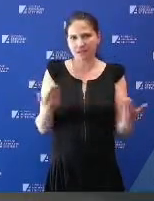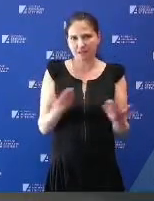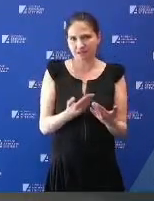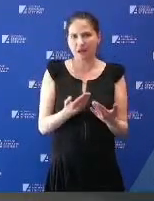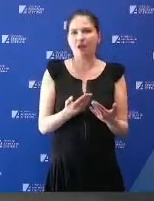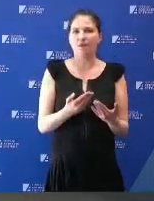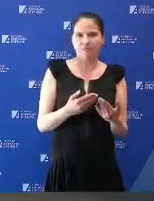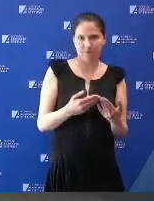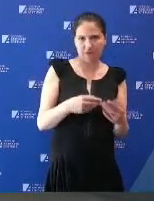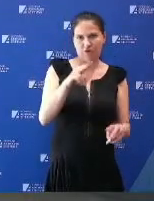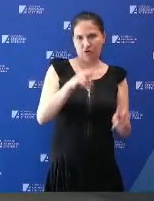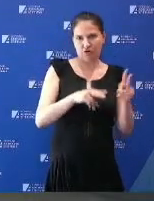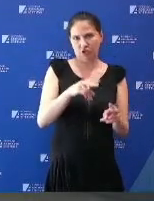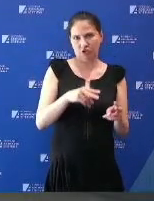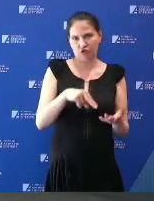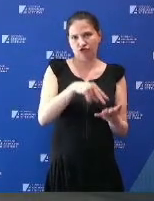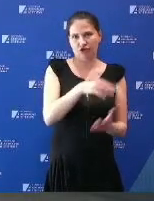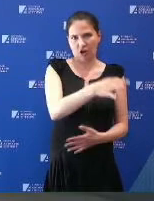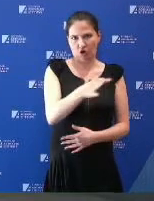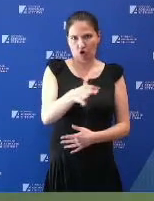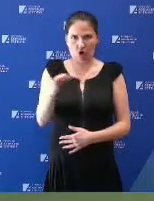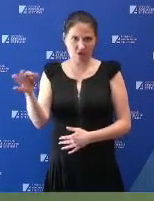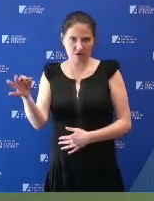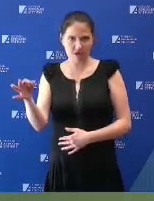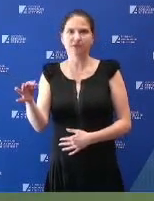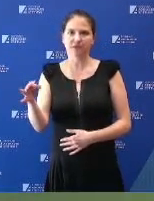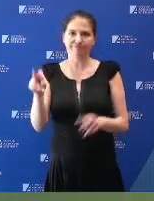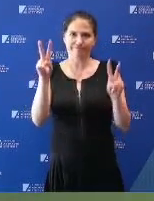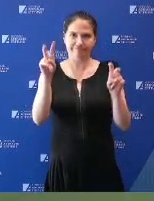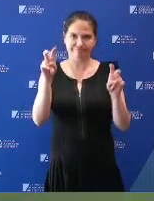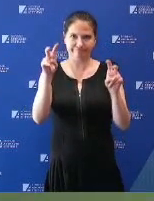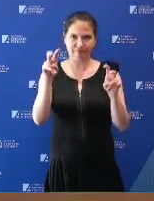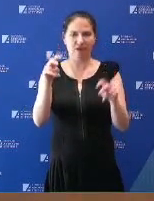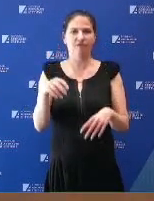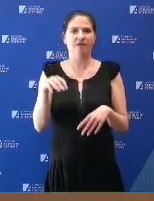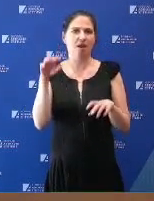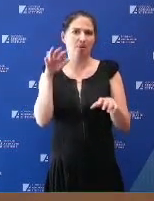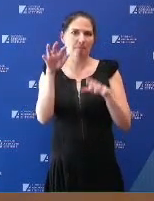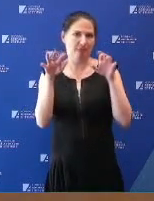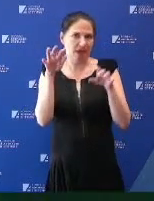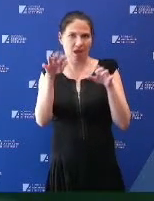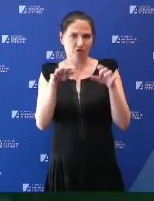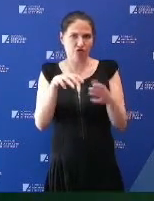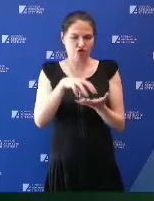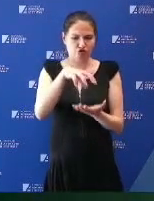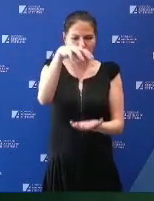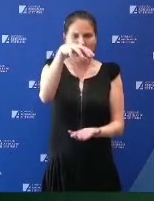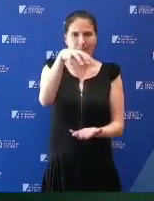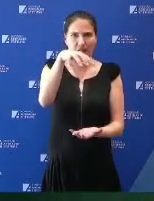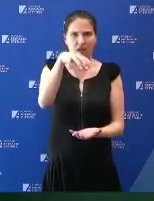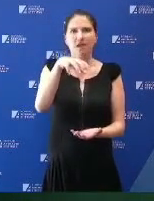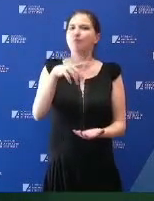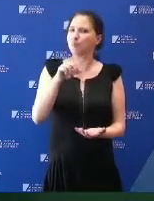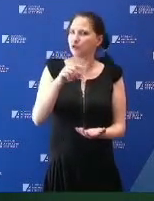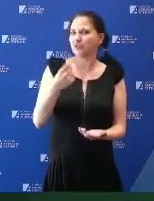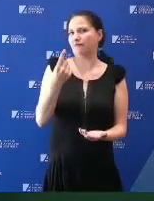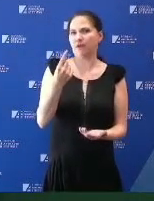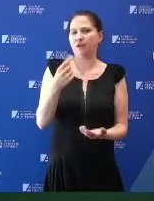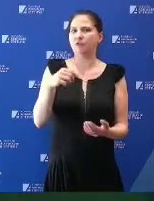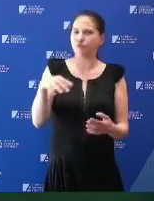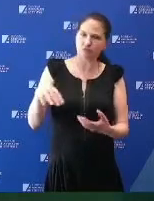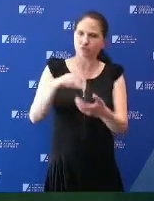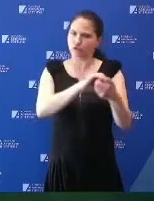als Bärenstapel Bear Stack bezeichnet. Diese Bären sind an etwas dran. Stacking bedeutet, dass sie durch dick und dünn